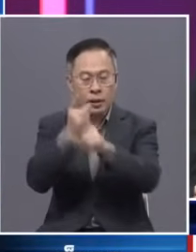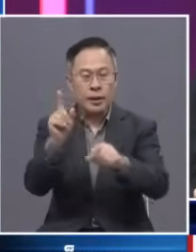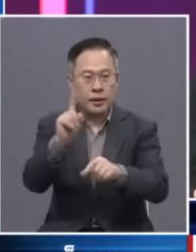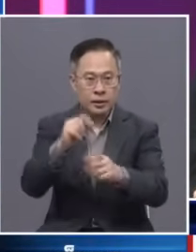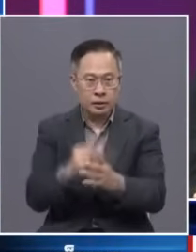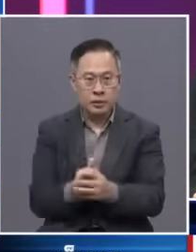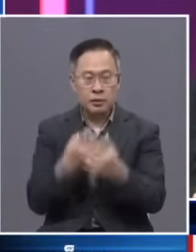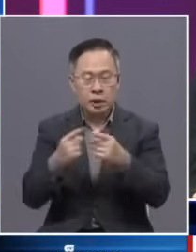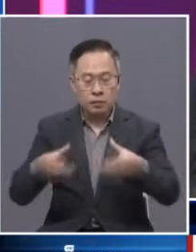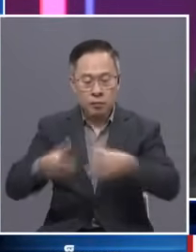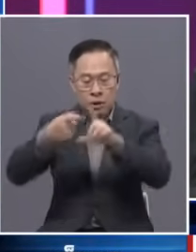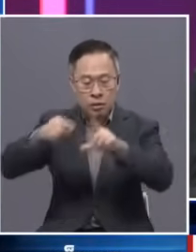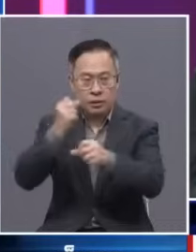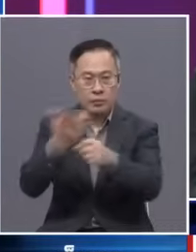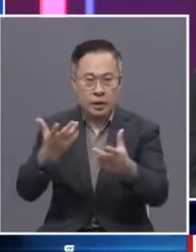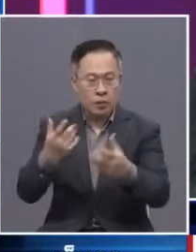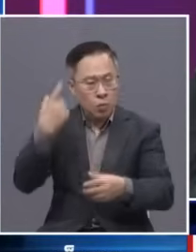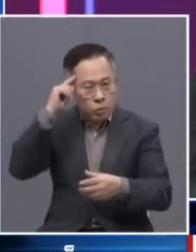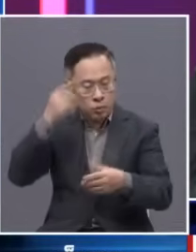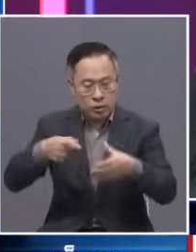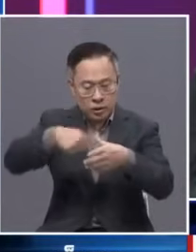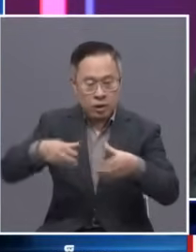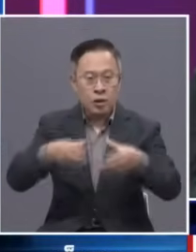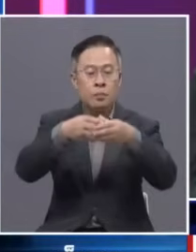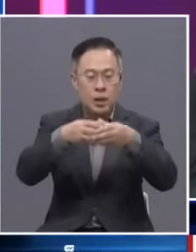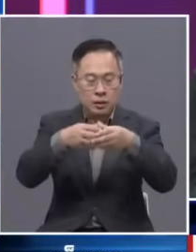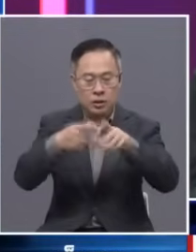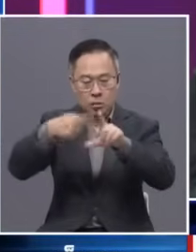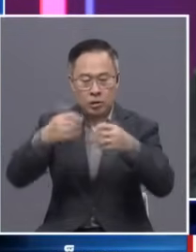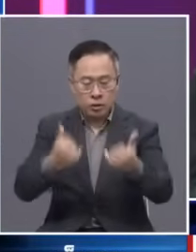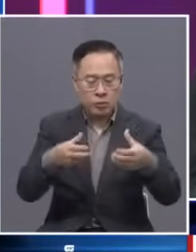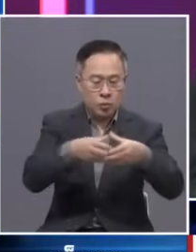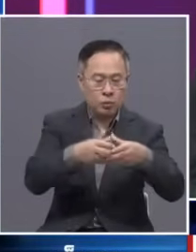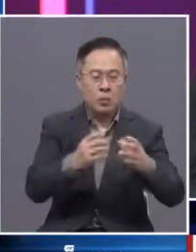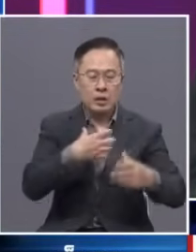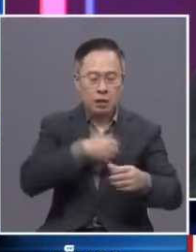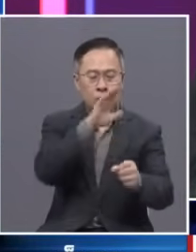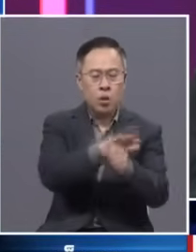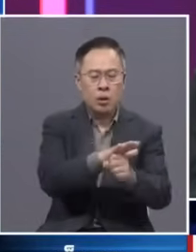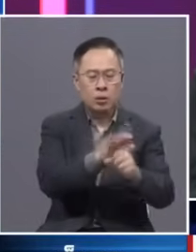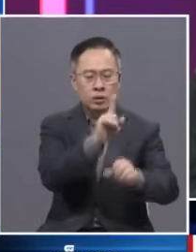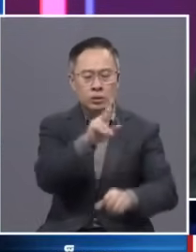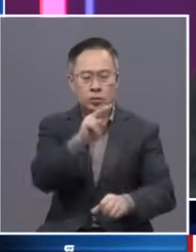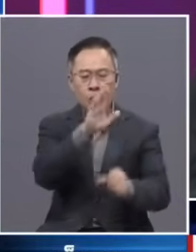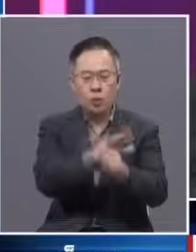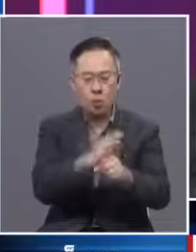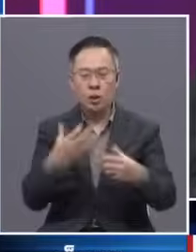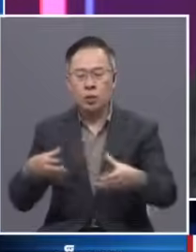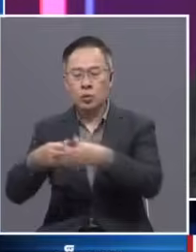ซึ่งก็มองไม่ออกเหมือนกันเพราะมวลชนในพรรคมีทั้งสองแบบทั้งบอกให้พอทั้งบอกให้ลุยและย้ำว่าถ้าตัว